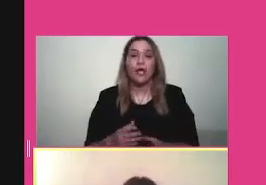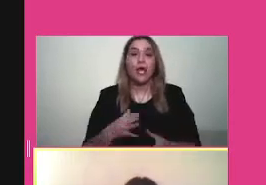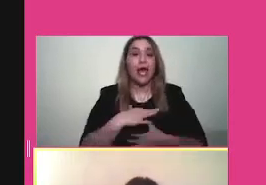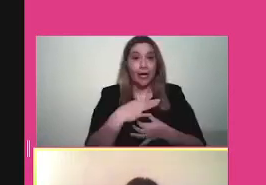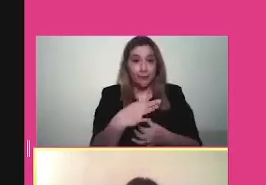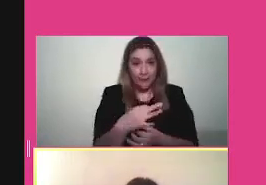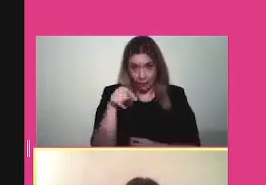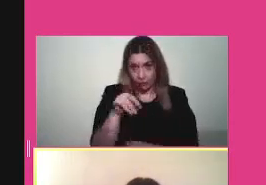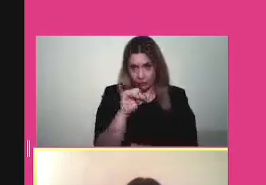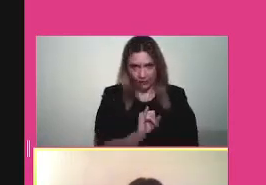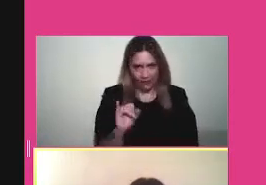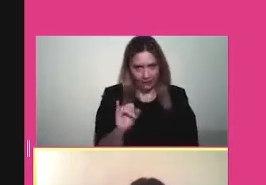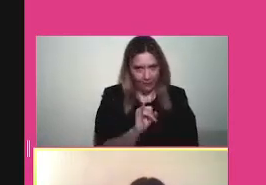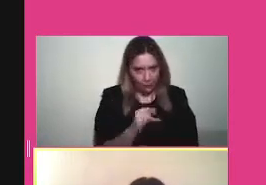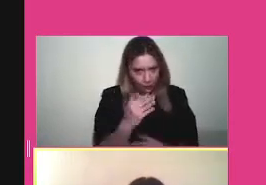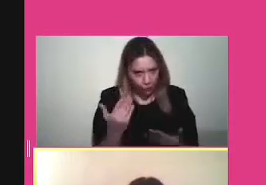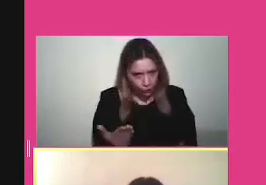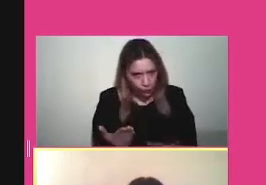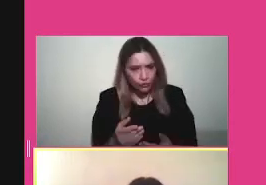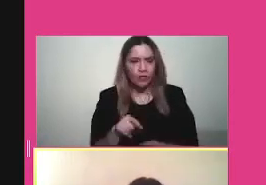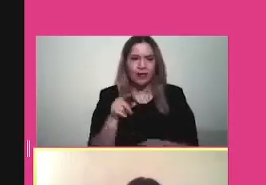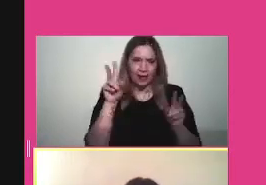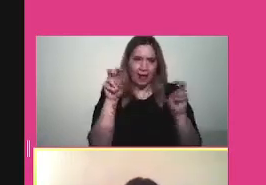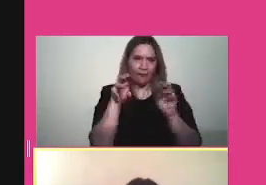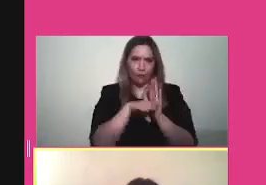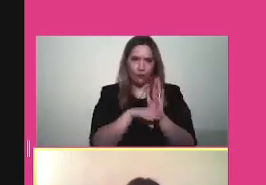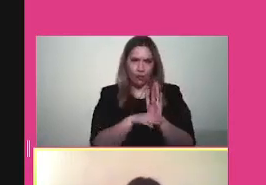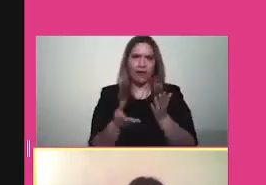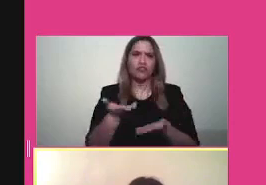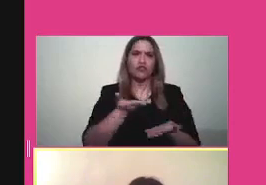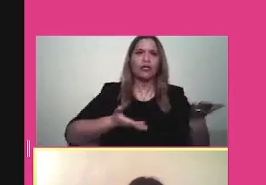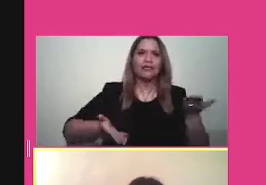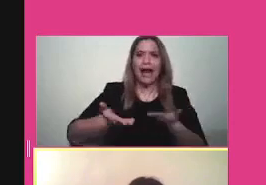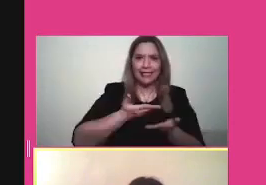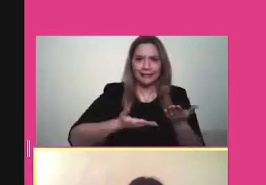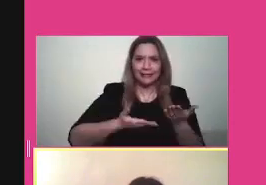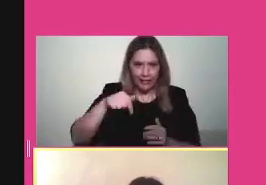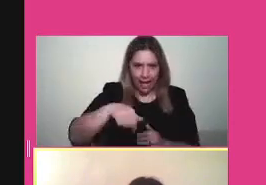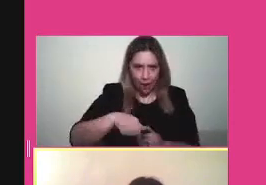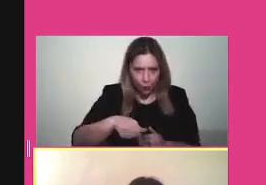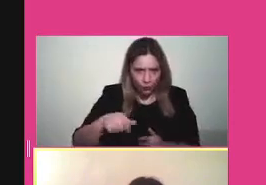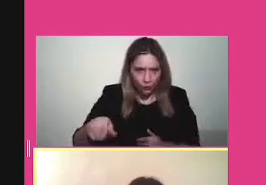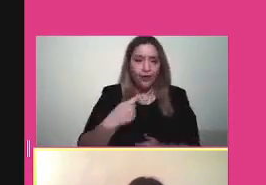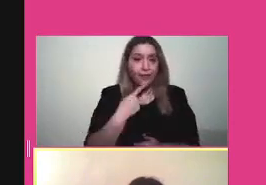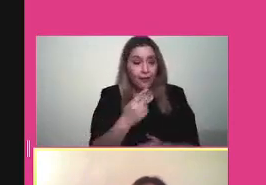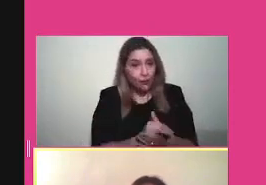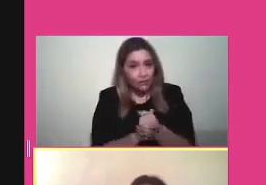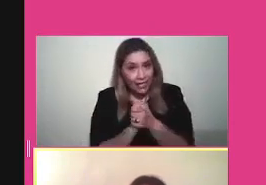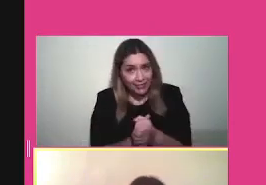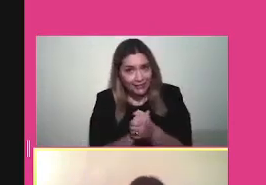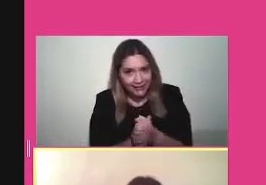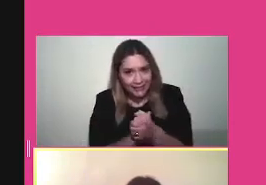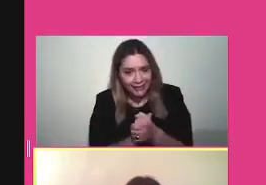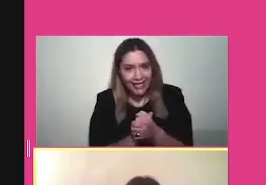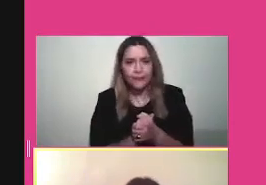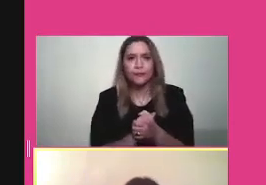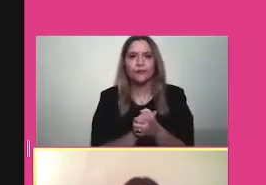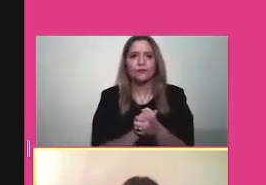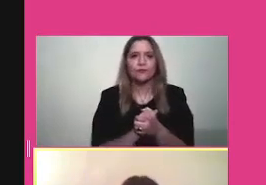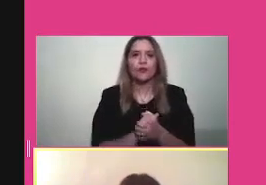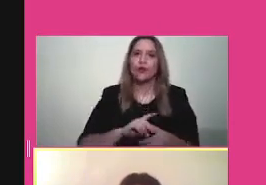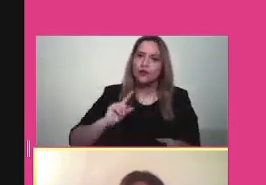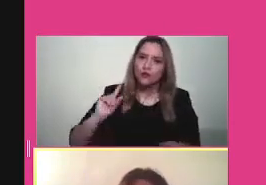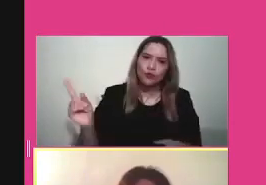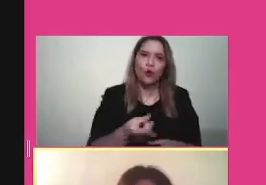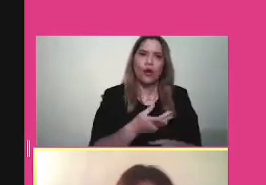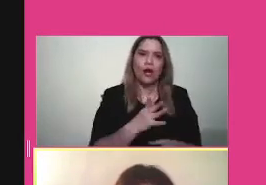Ιδρύματος Μποδοσάκη και του Solidarity Now, να πω πολλά συγχαρητήρια σε όλους τους